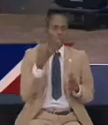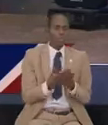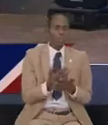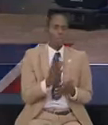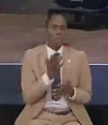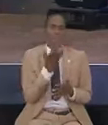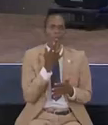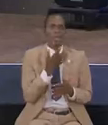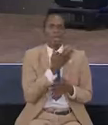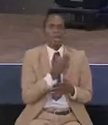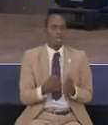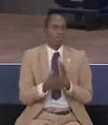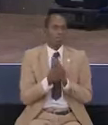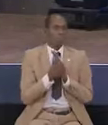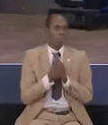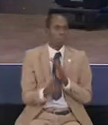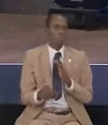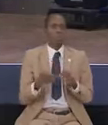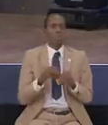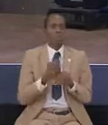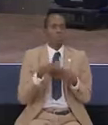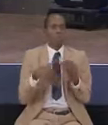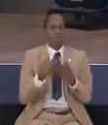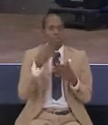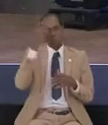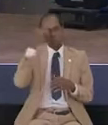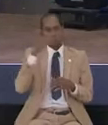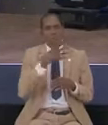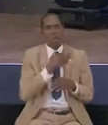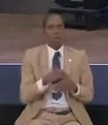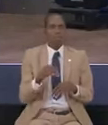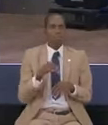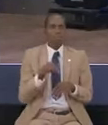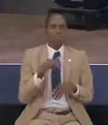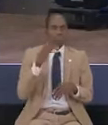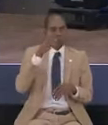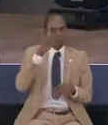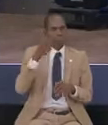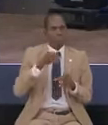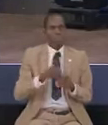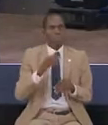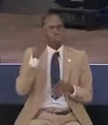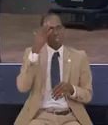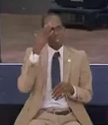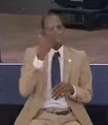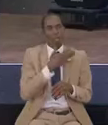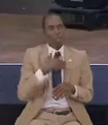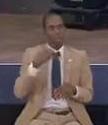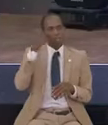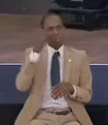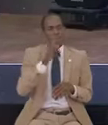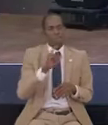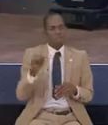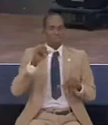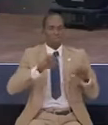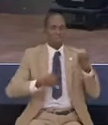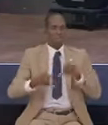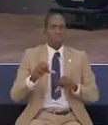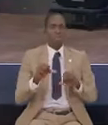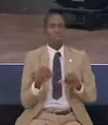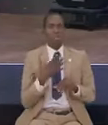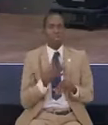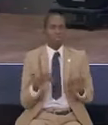et de sagesse d'intelligence et d'instruction capable de servir dans